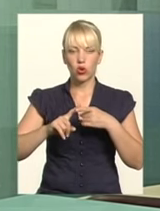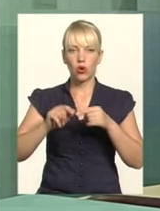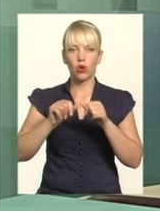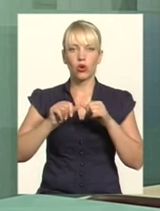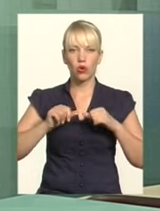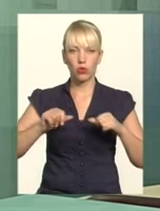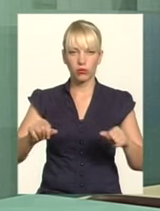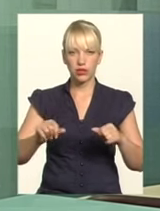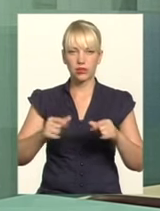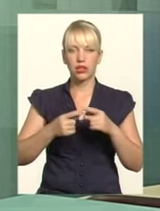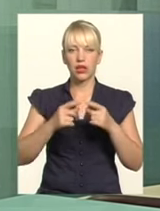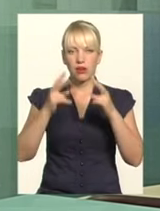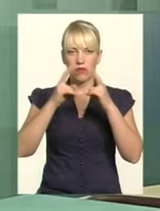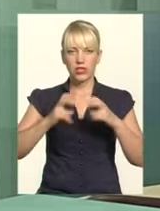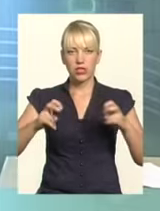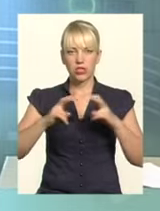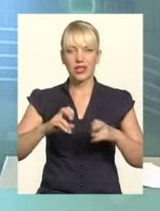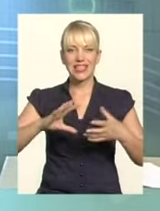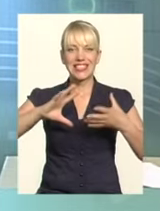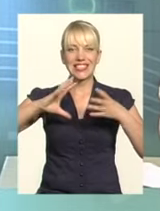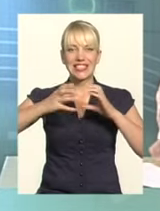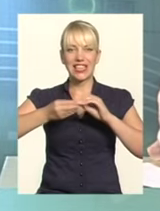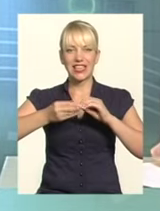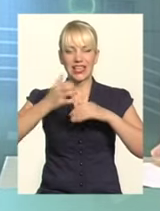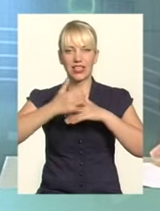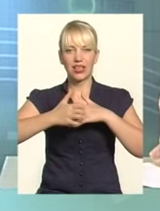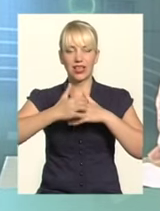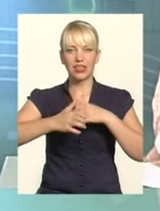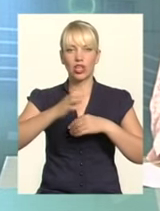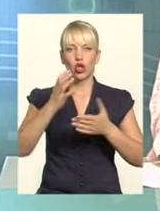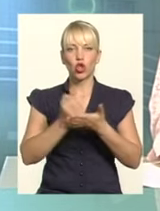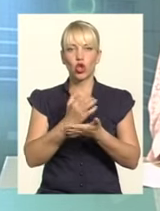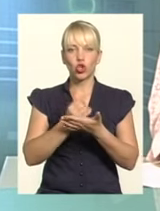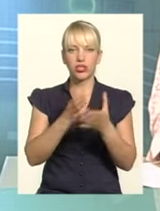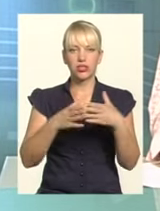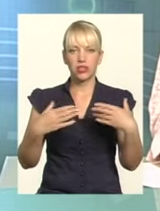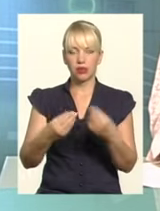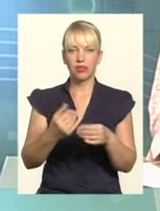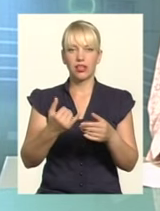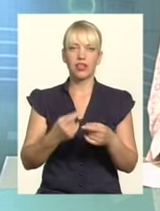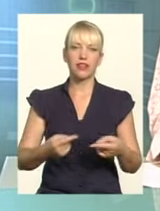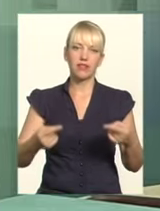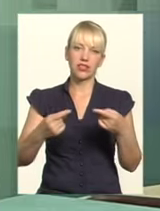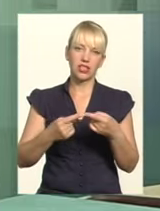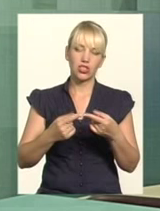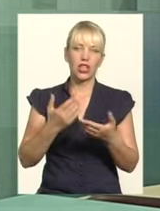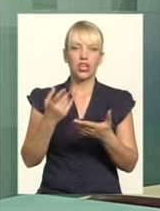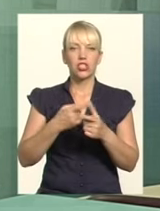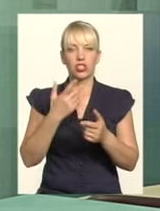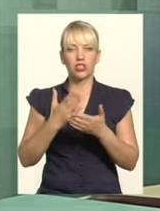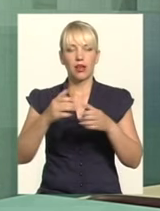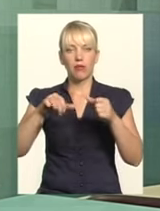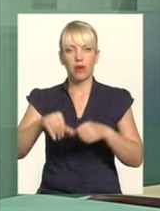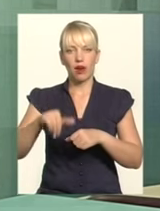визначає середньомісячний сукупний дохід. І, значить, означає право на отримання субсидій,